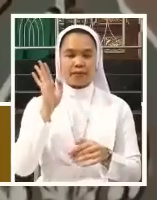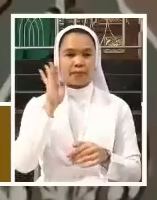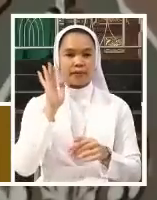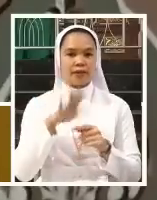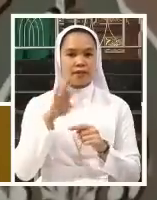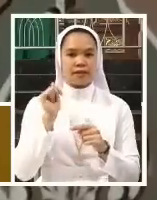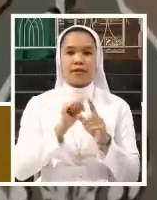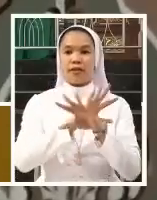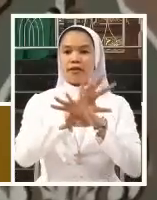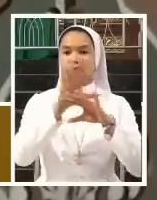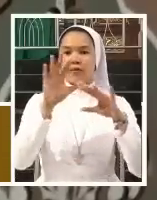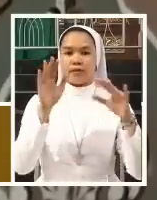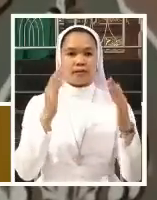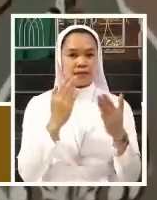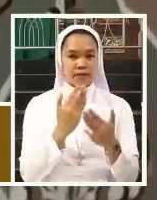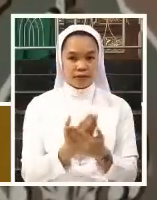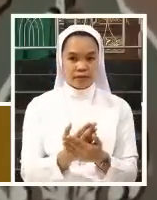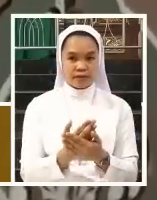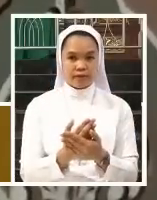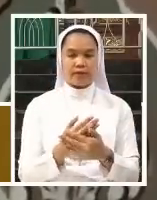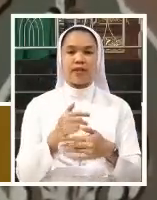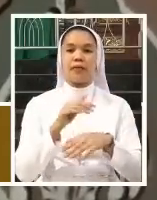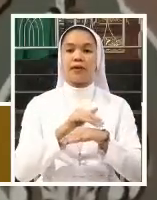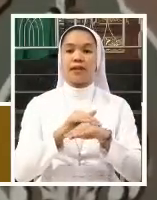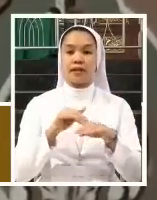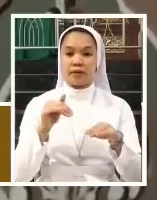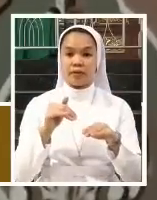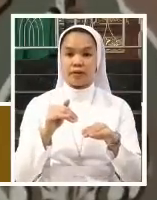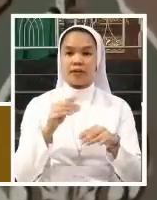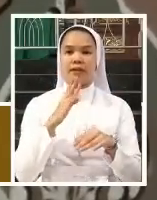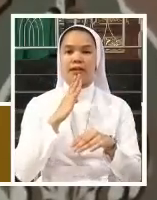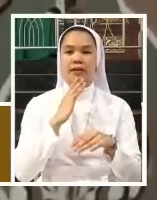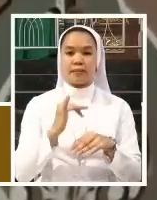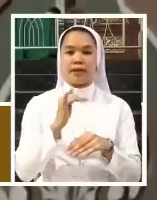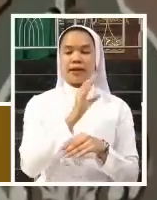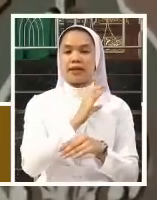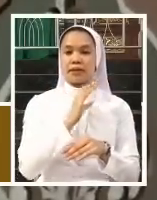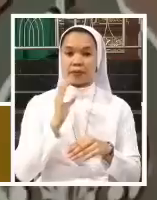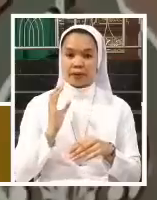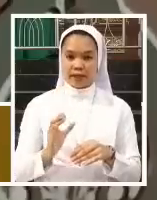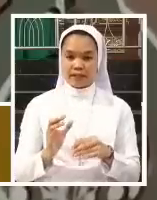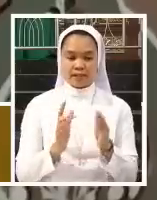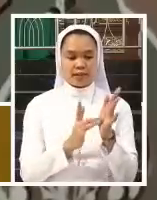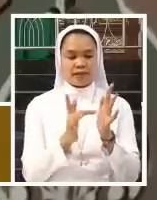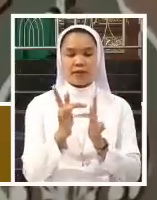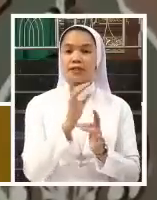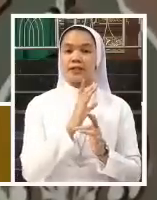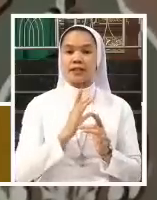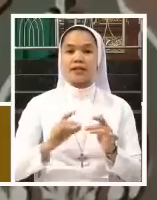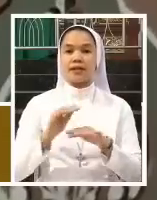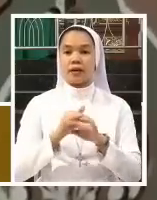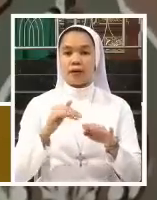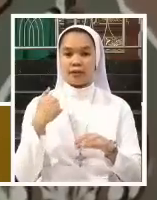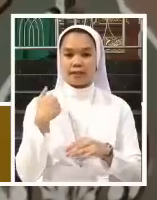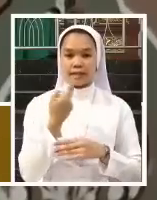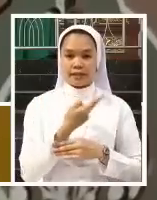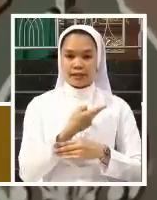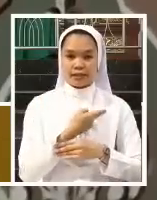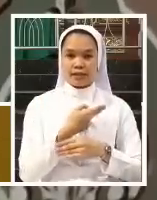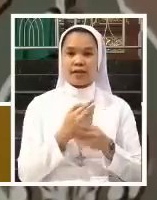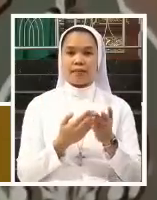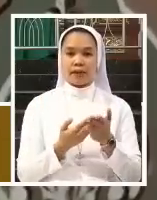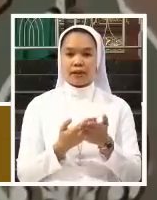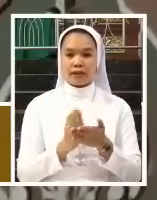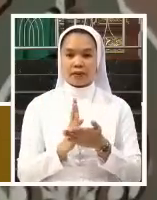nang gabos na ini, nagibo dahil inapudang kita ni Kristo. Jesus calls us. Paagi